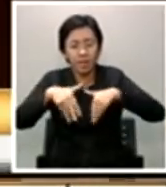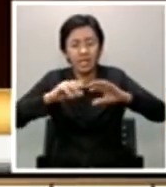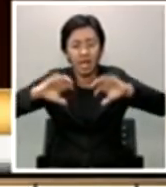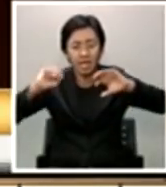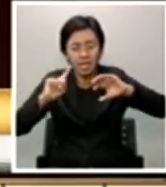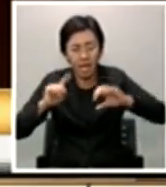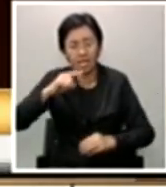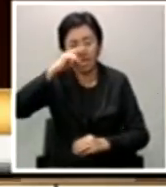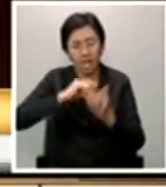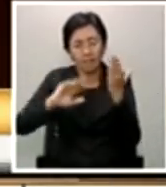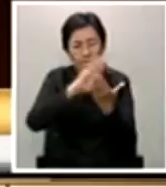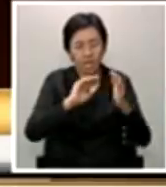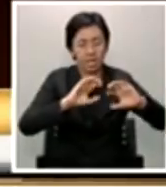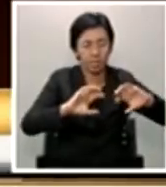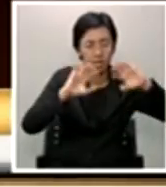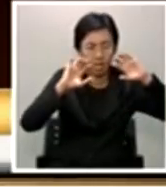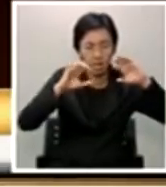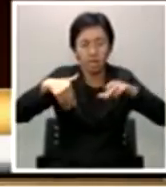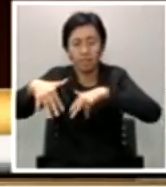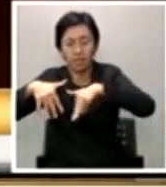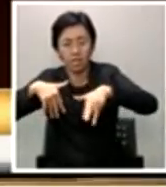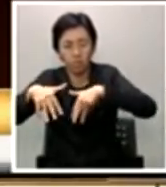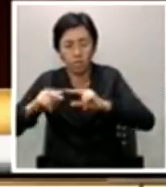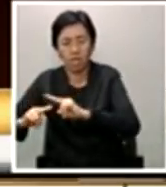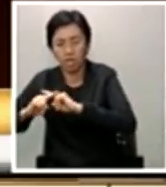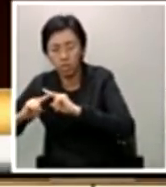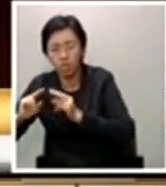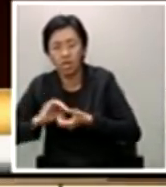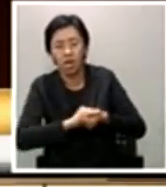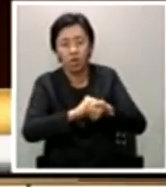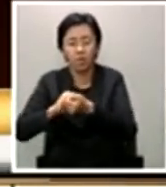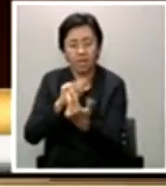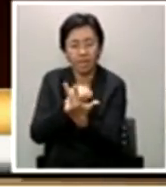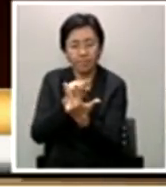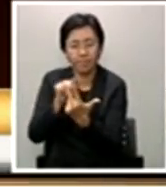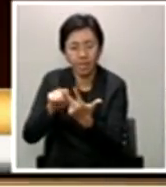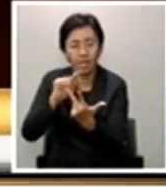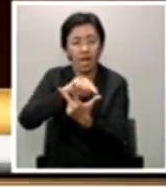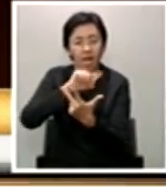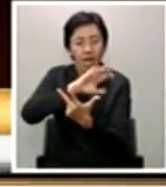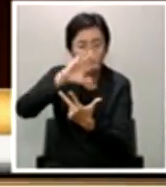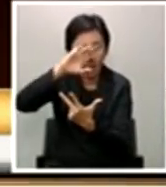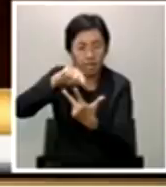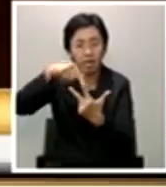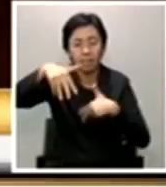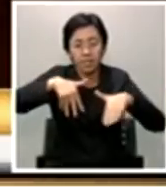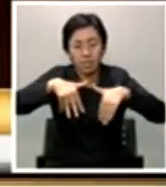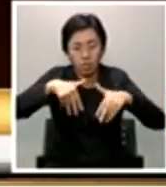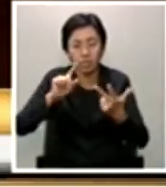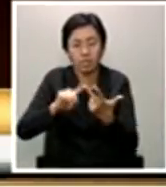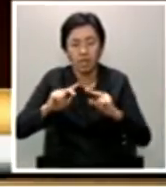เปลี่ยนประเทศไทยเนี่ยต้องมีรัฐบาลประชาชนเอกชน3องค์กรนี้นี่แหละถึงจะเปลี่ยนประเทศไทย